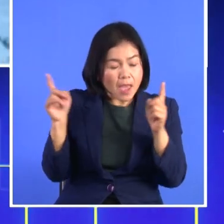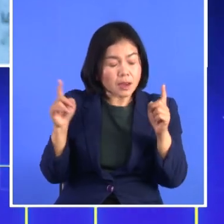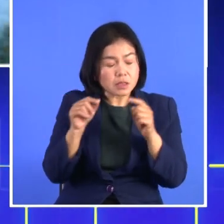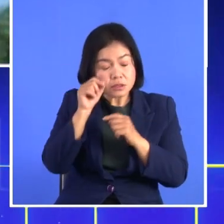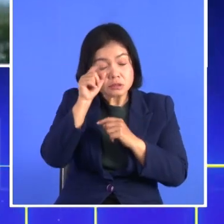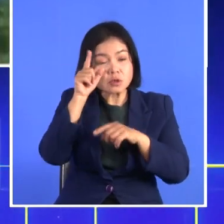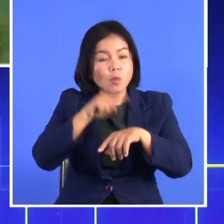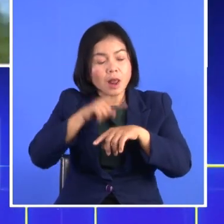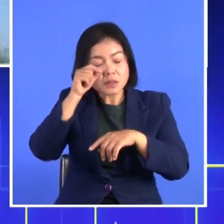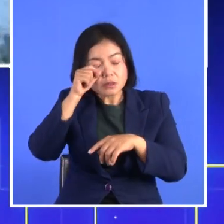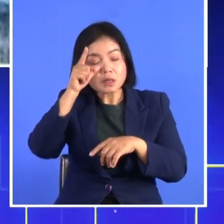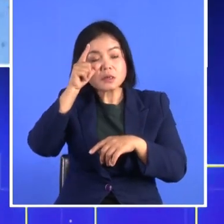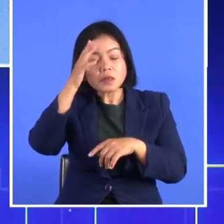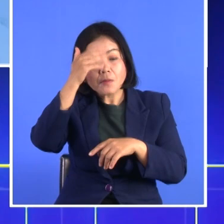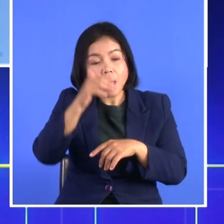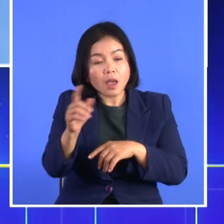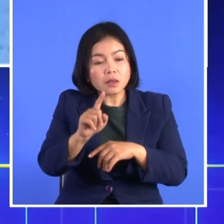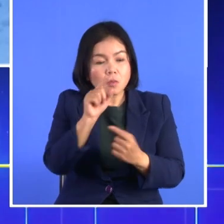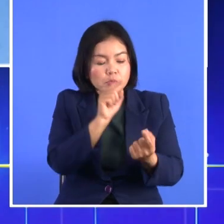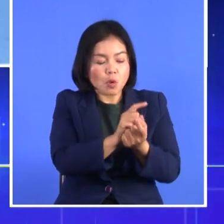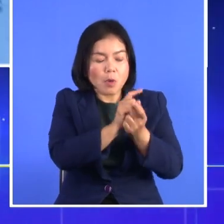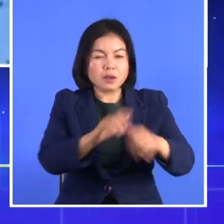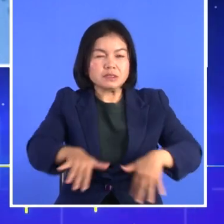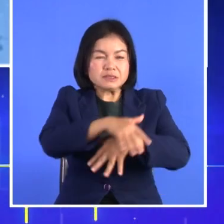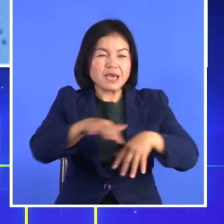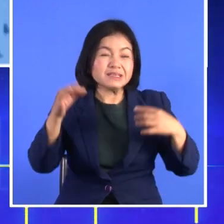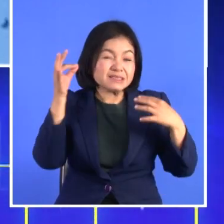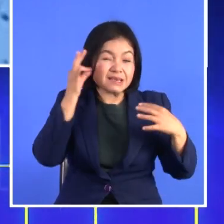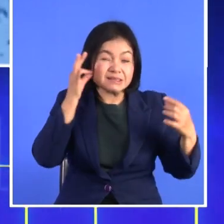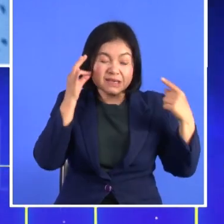ปกติที่แตกคือออกมาก็เพราะว่าเจอขบวนพาเหรดกีฬาสีของเด็กๆ